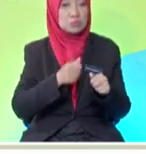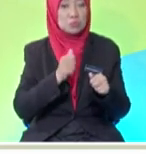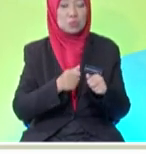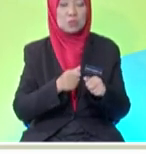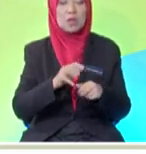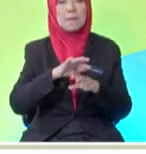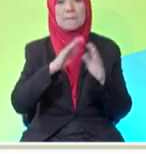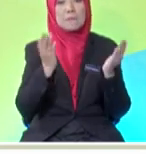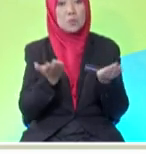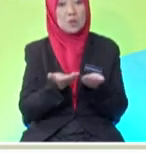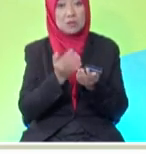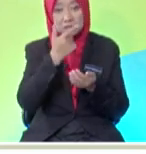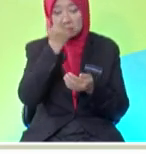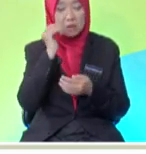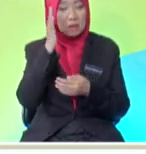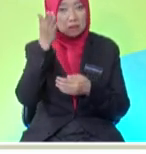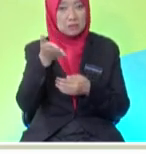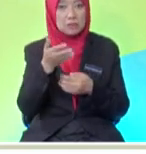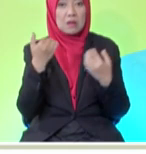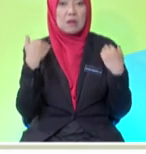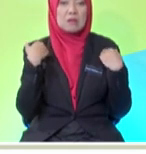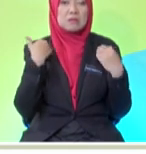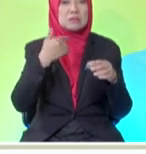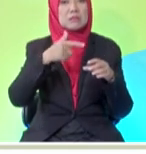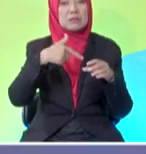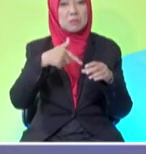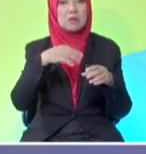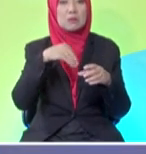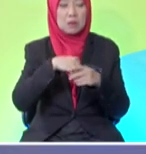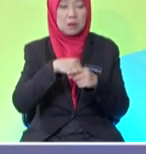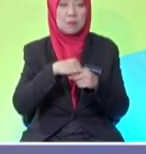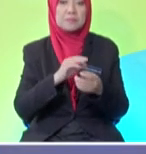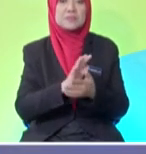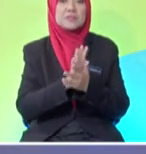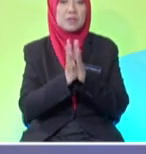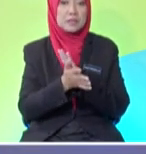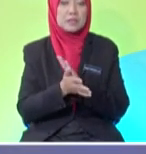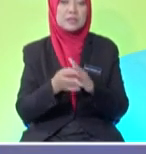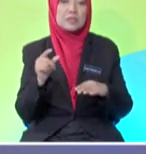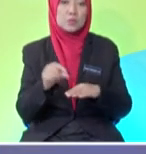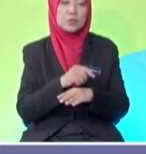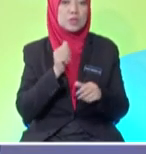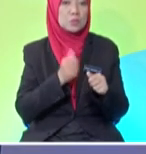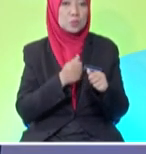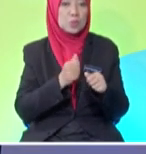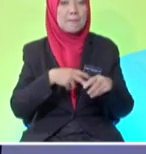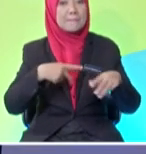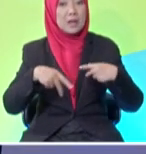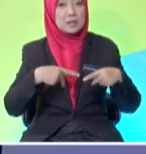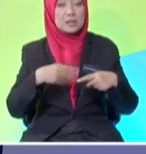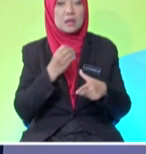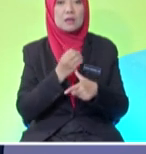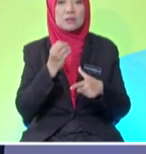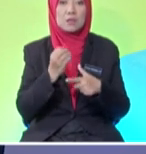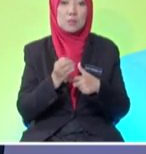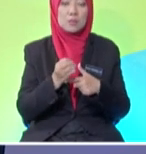menyebabkan lekukan pada bagian komponen ini jadi kita guna komponen gunakan Tukul kepala plastik ataupun kepala